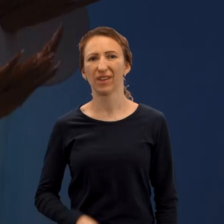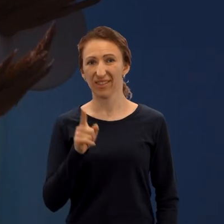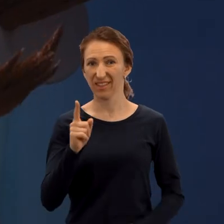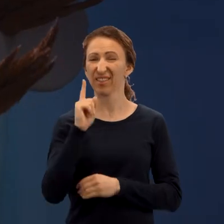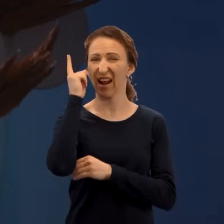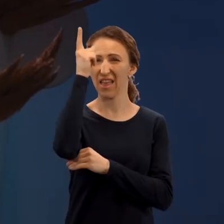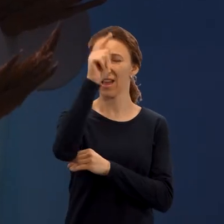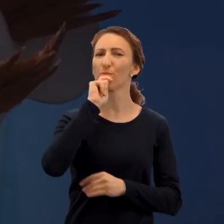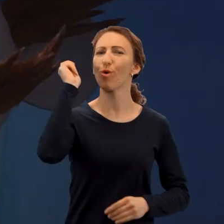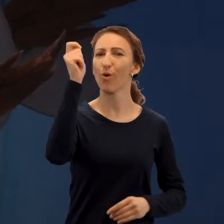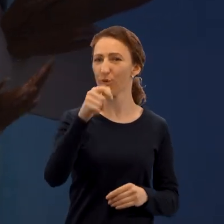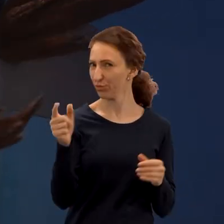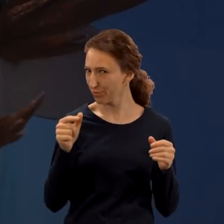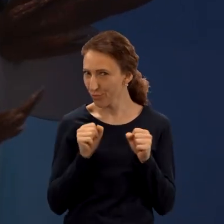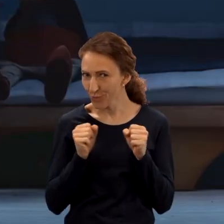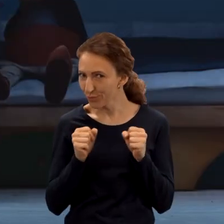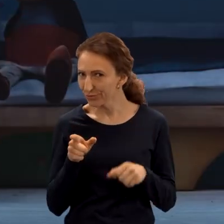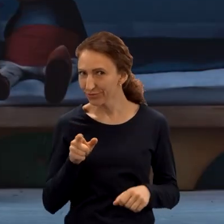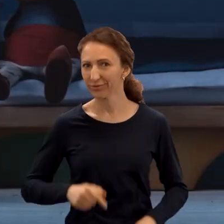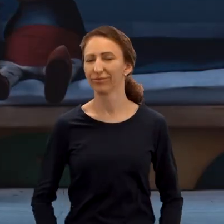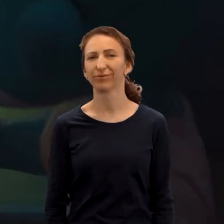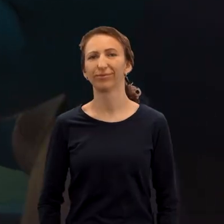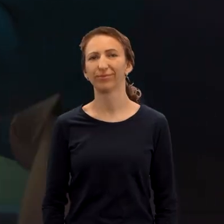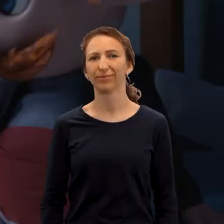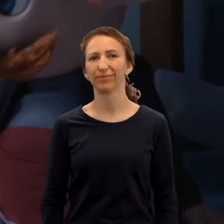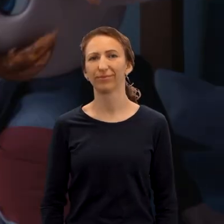A nie boisz się dalekiej wyprawy?